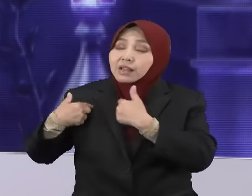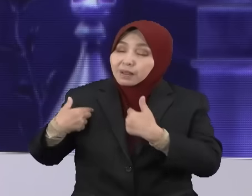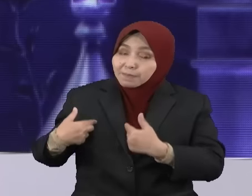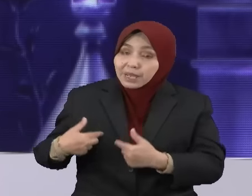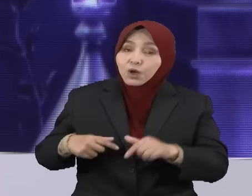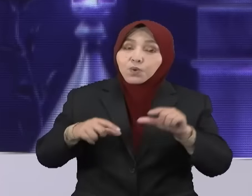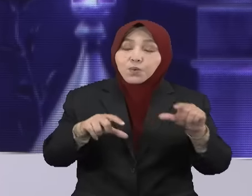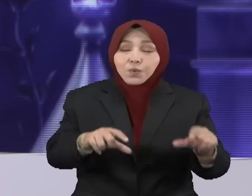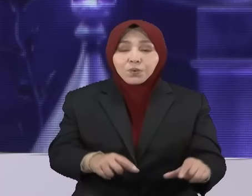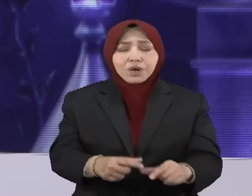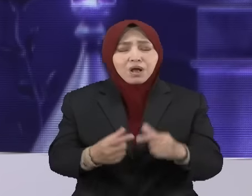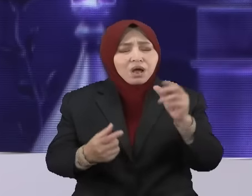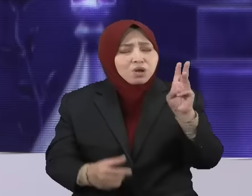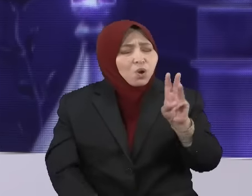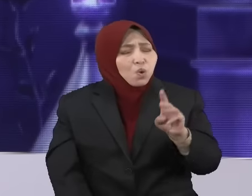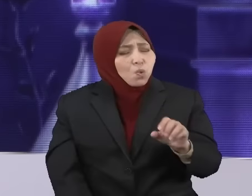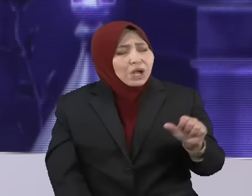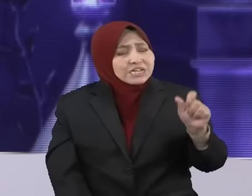قرآن واسقي